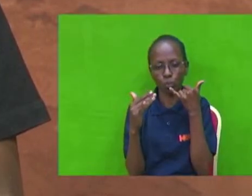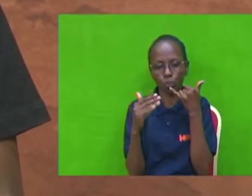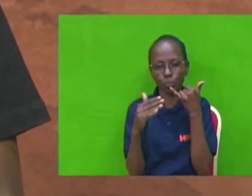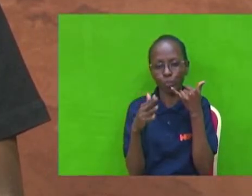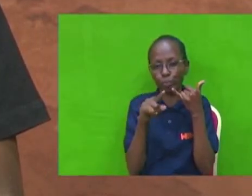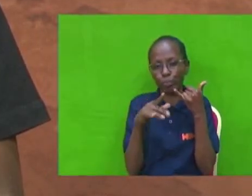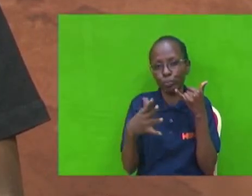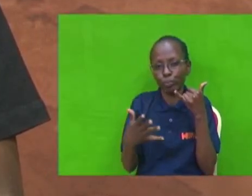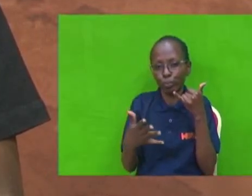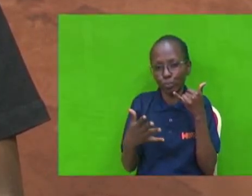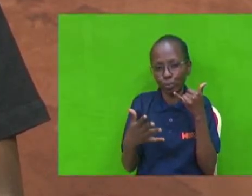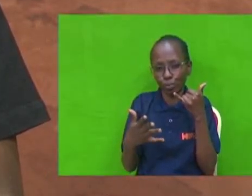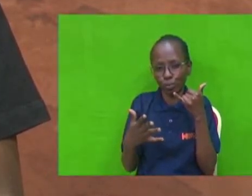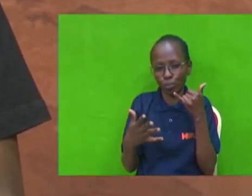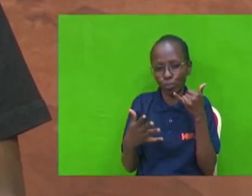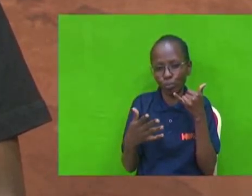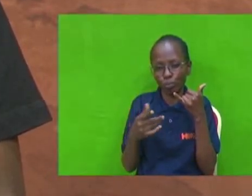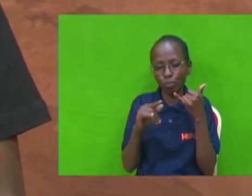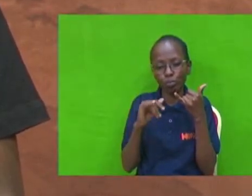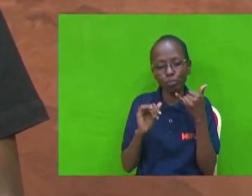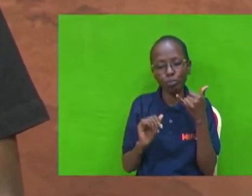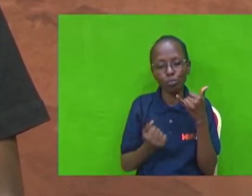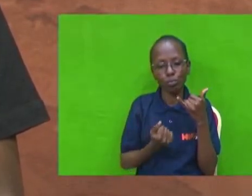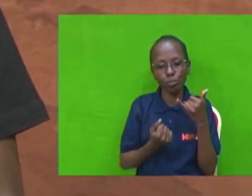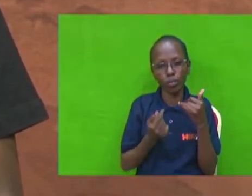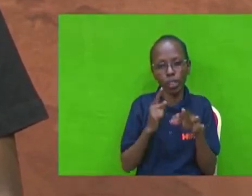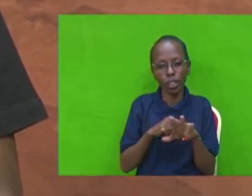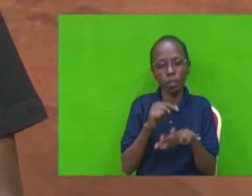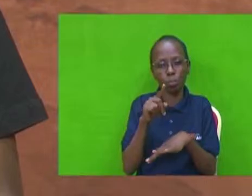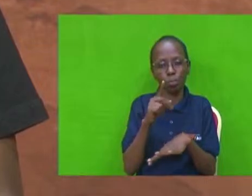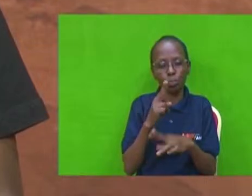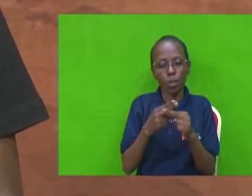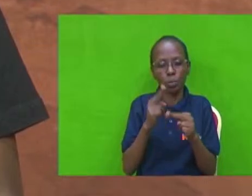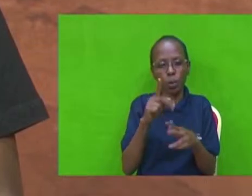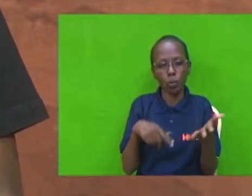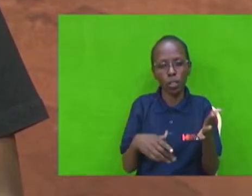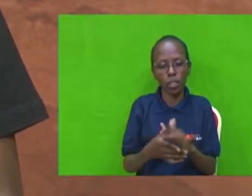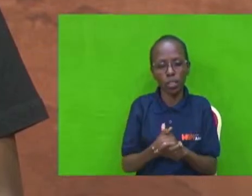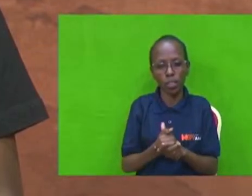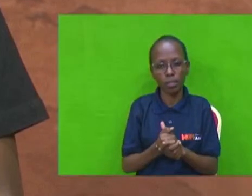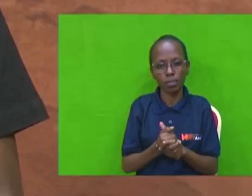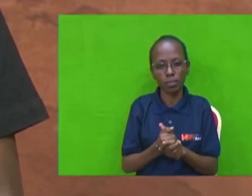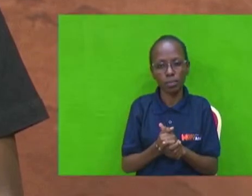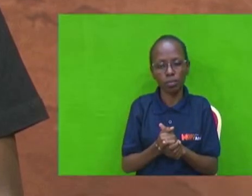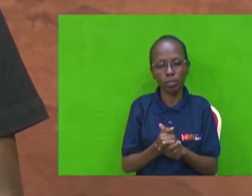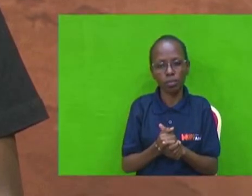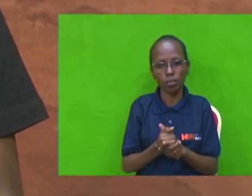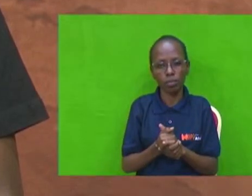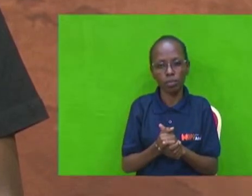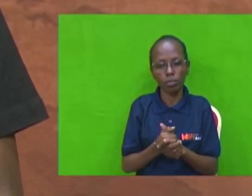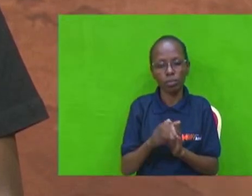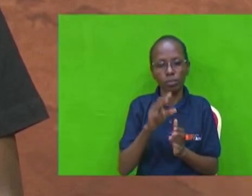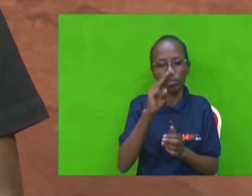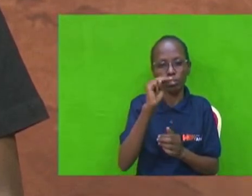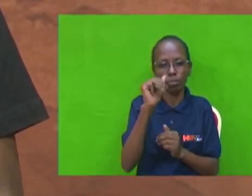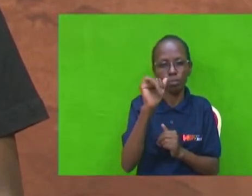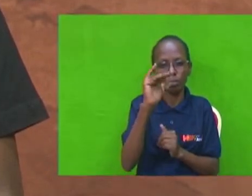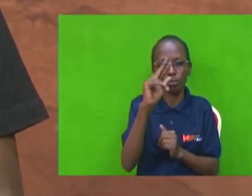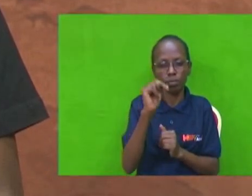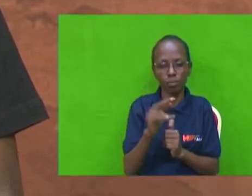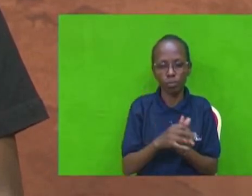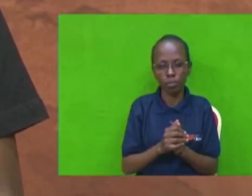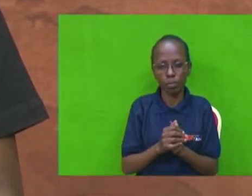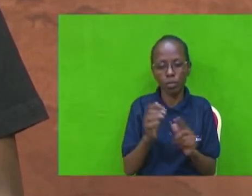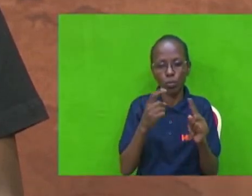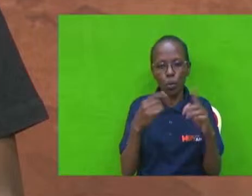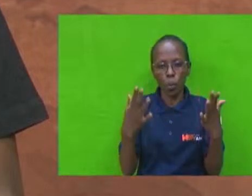Hujambo? Yako sana. Tunakuita nani mwenzetu? Mimi mwenzangu naitwa Maina Kenda. Maina, unatupigia